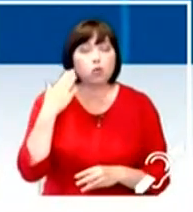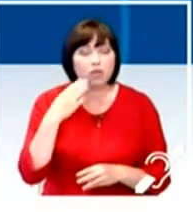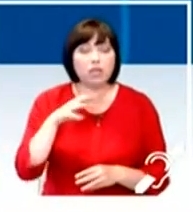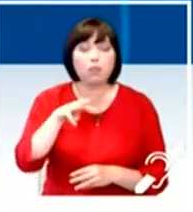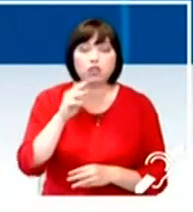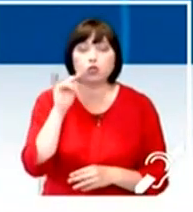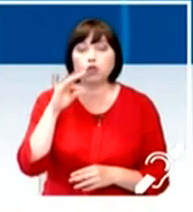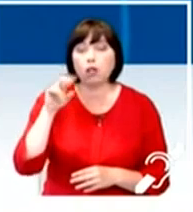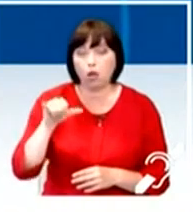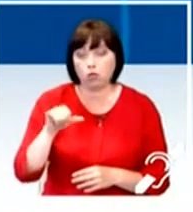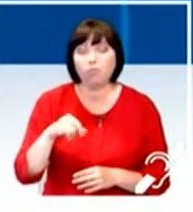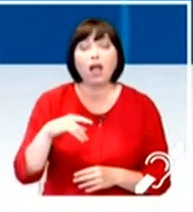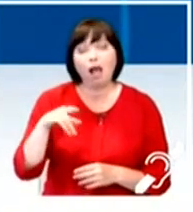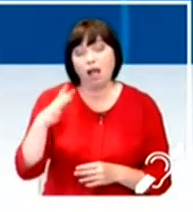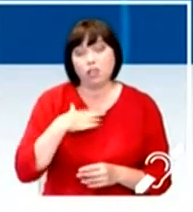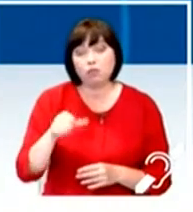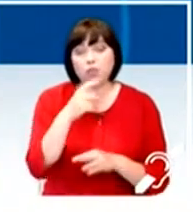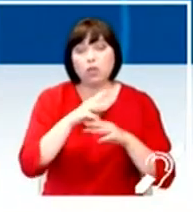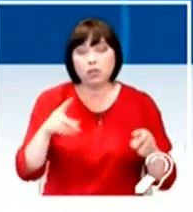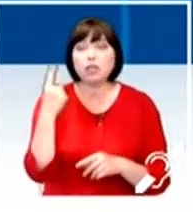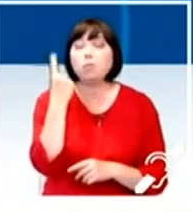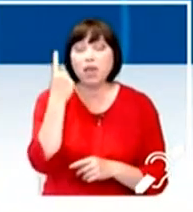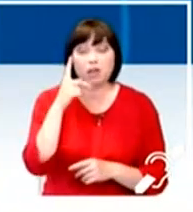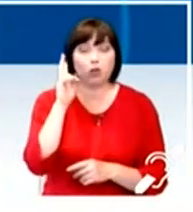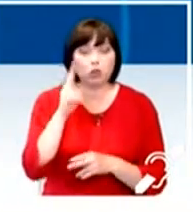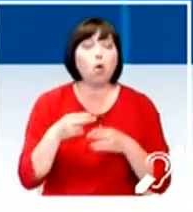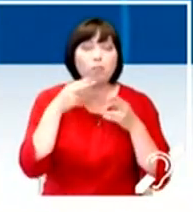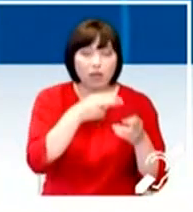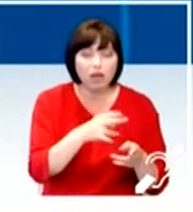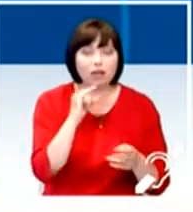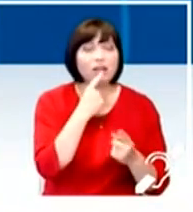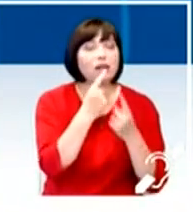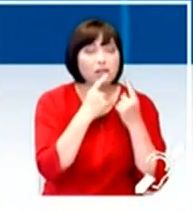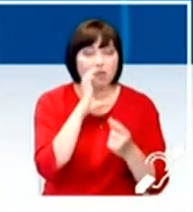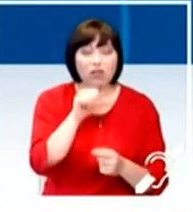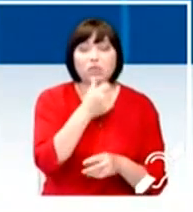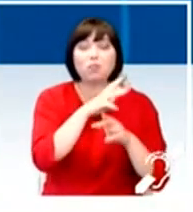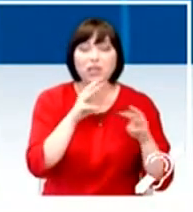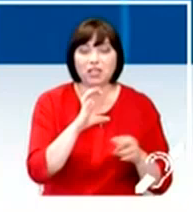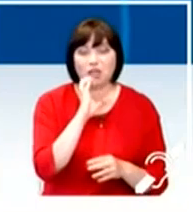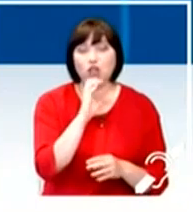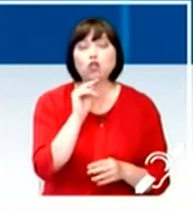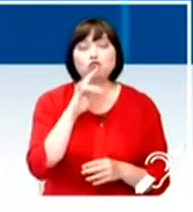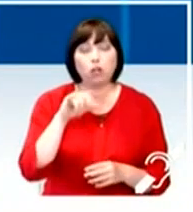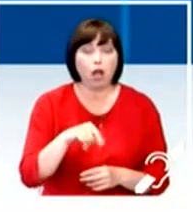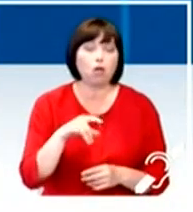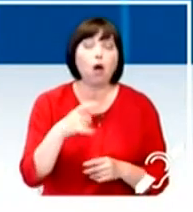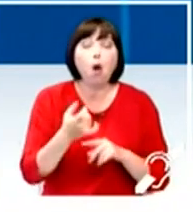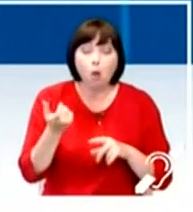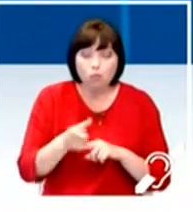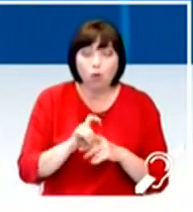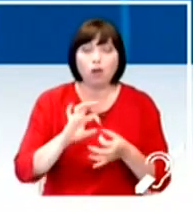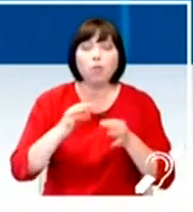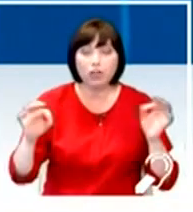Ciolacu. Oficialul de la Chișinău este primul omolog cu care discută Marcel Ciolacu după învestire. Vlad Ungar știe mai multe